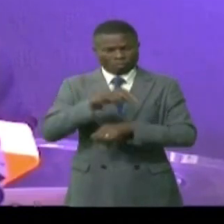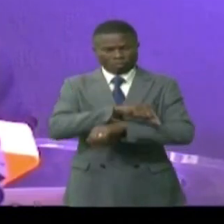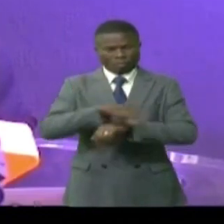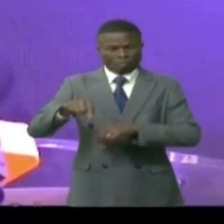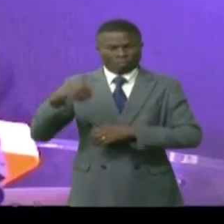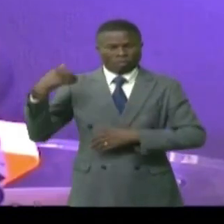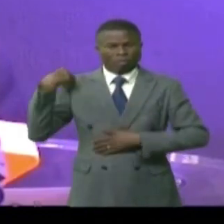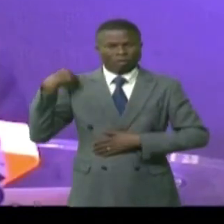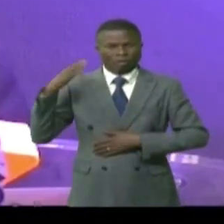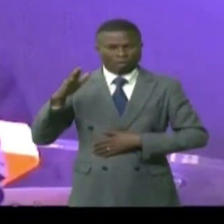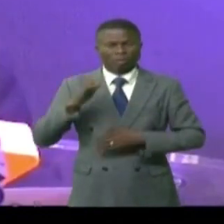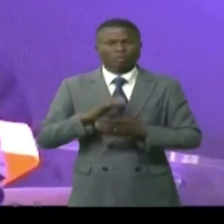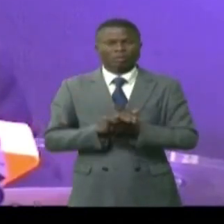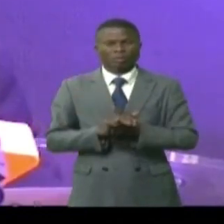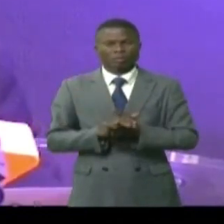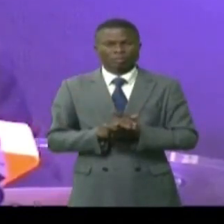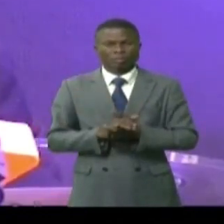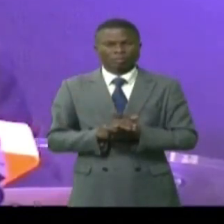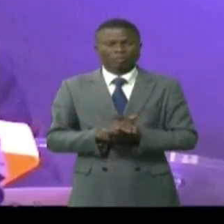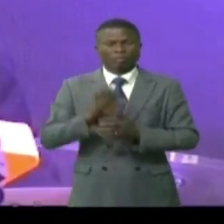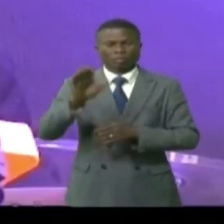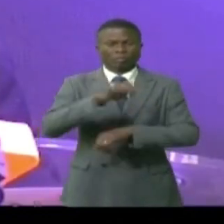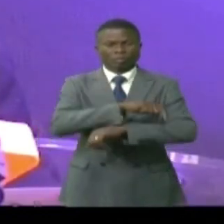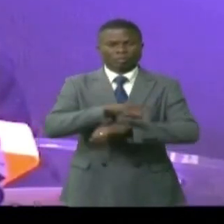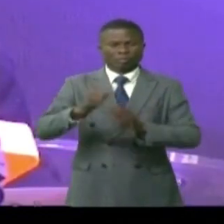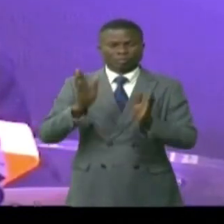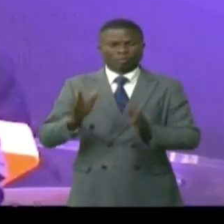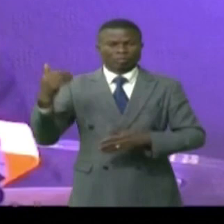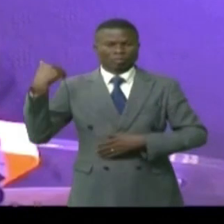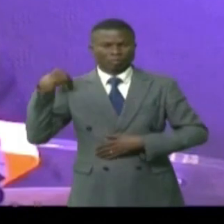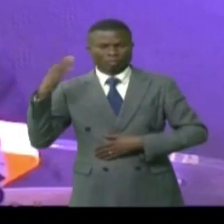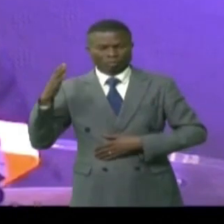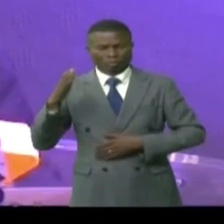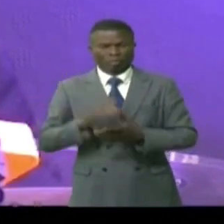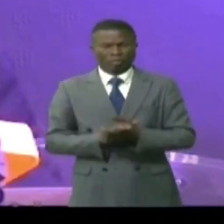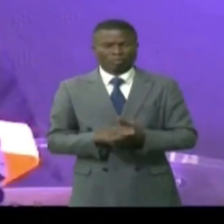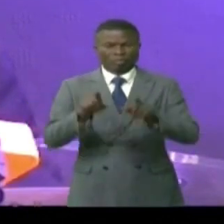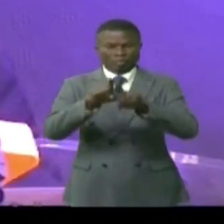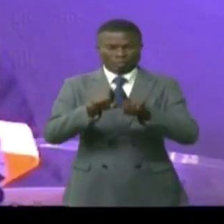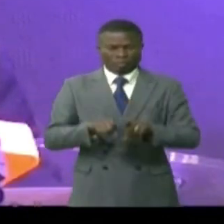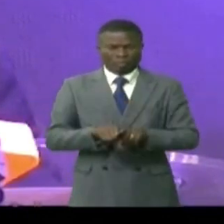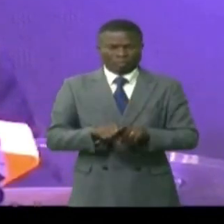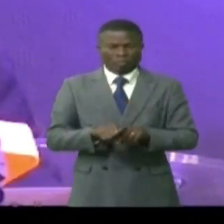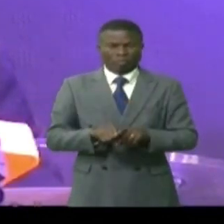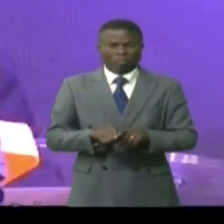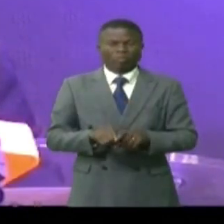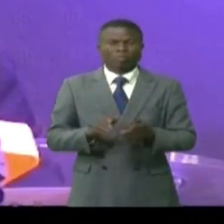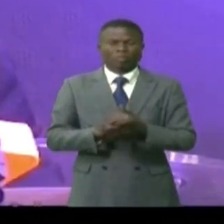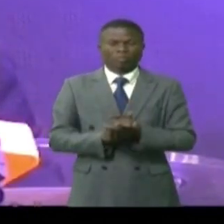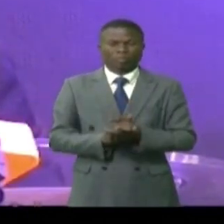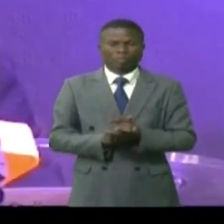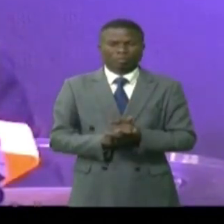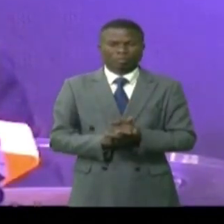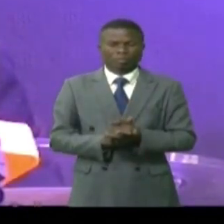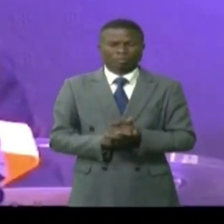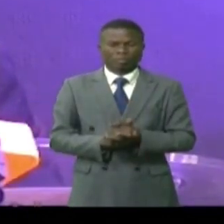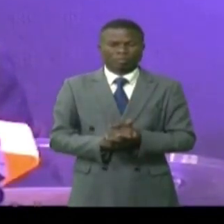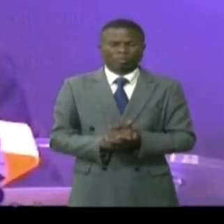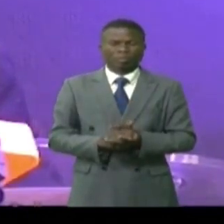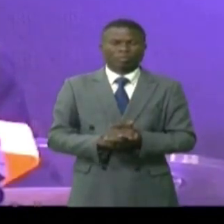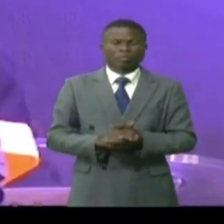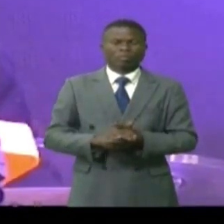publique. Sans administration et sans vous, il serait